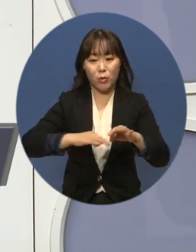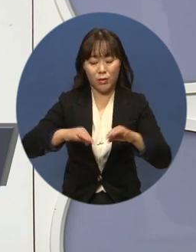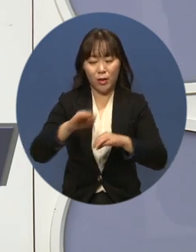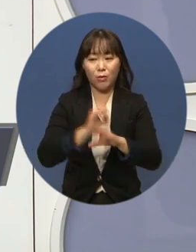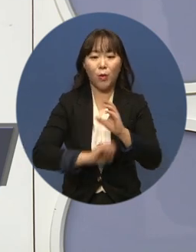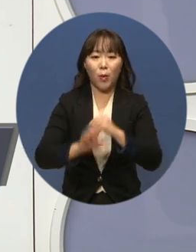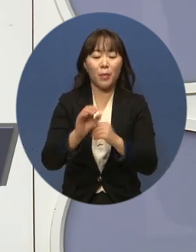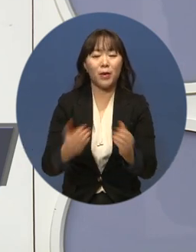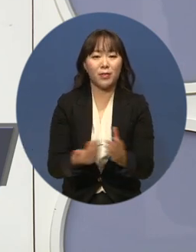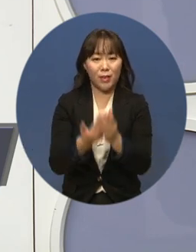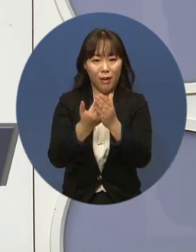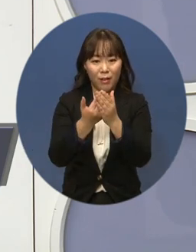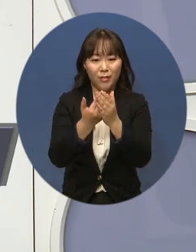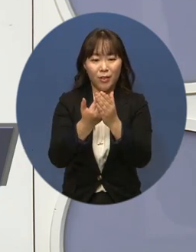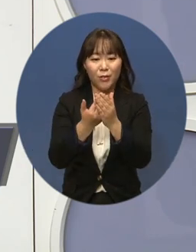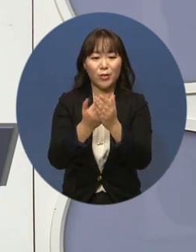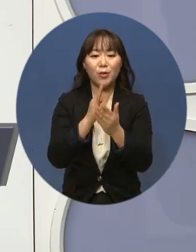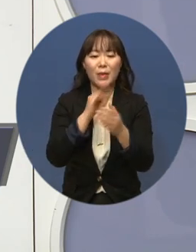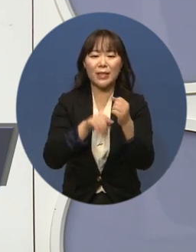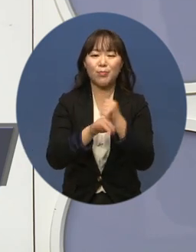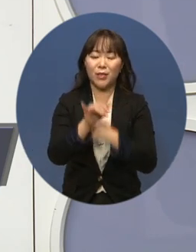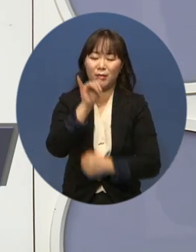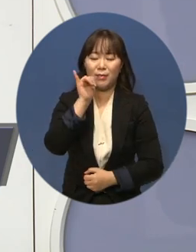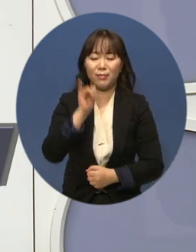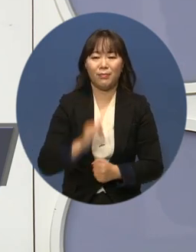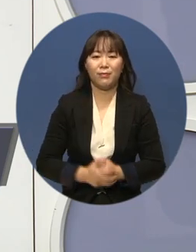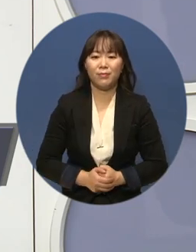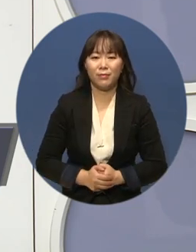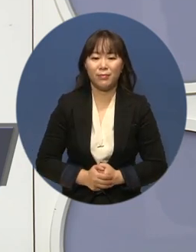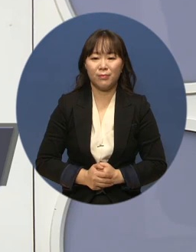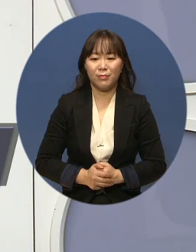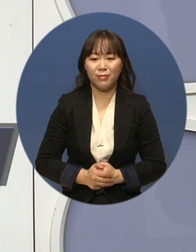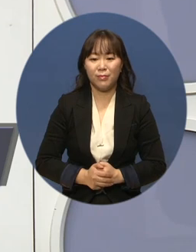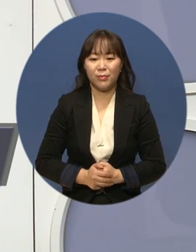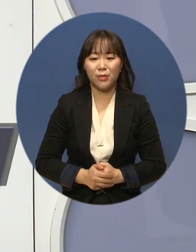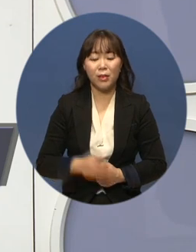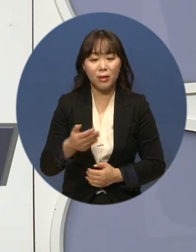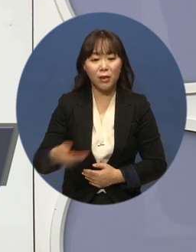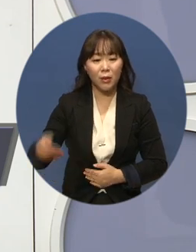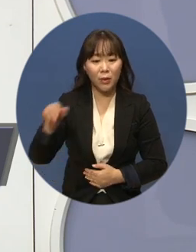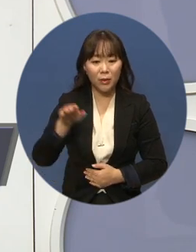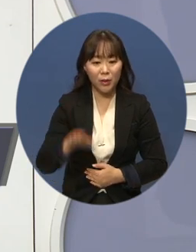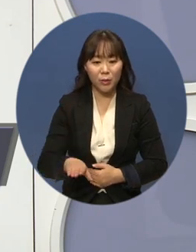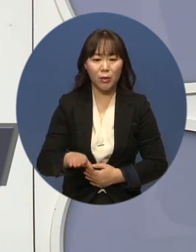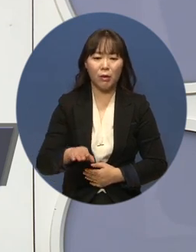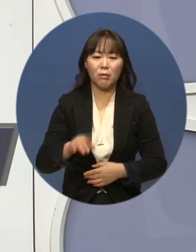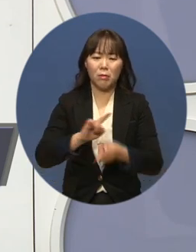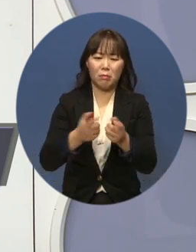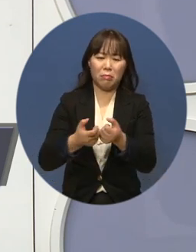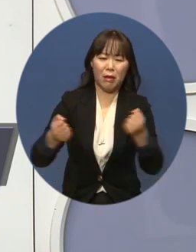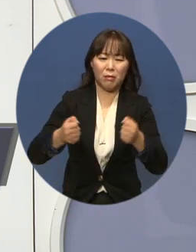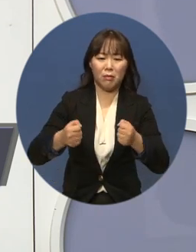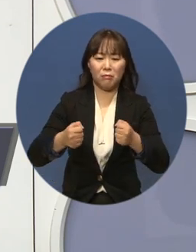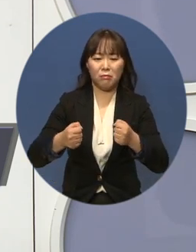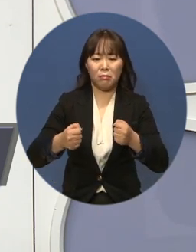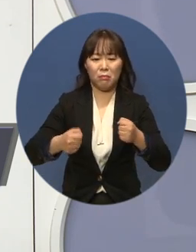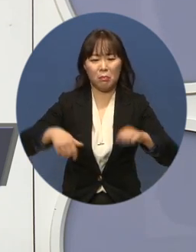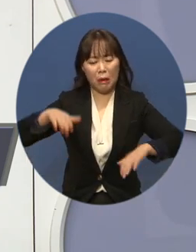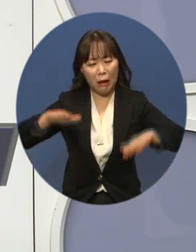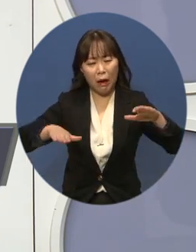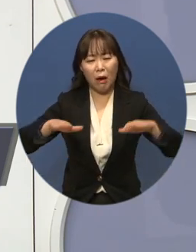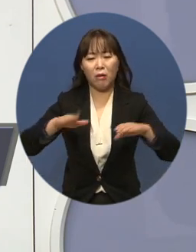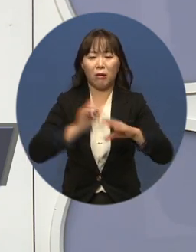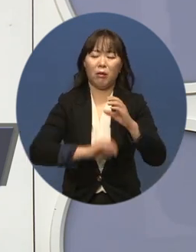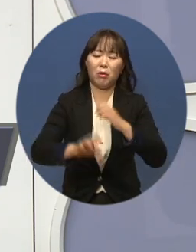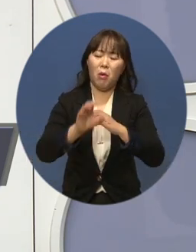해서 나름대로 의미 있는 성장들을 했는데요. 네. 그럼에도 불구하고 이제 양극화, 불평등이 굉장히 더